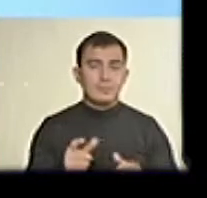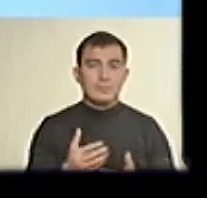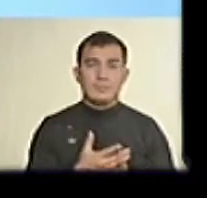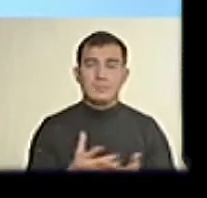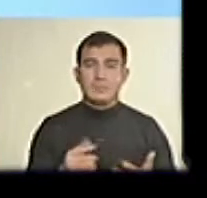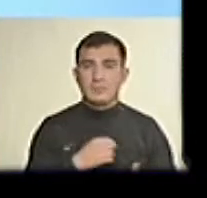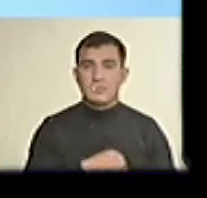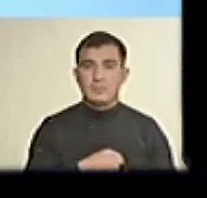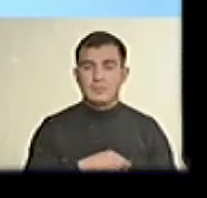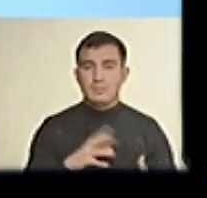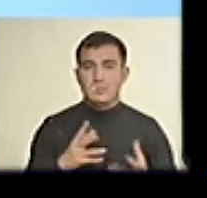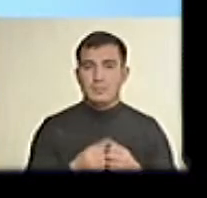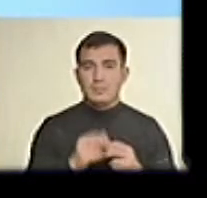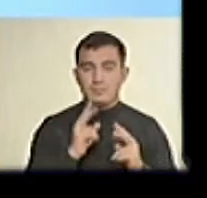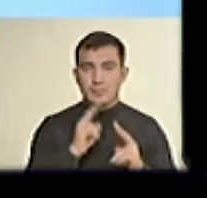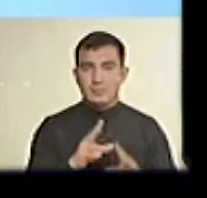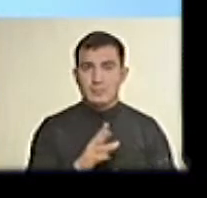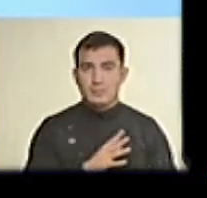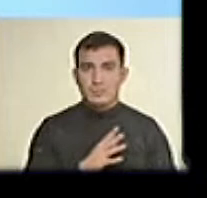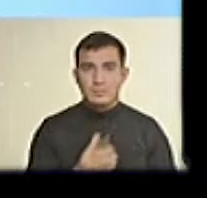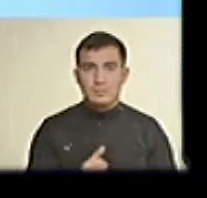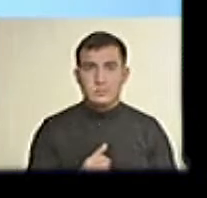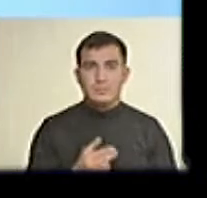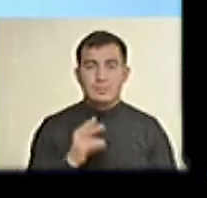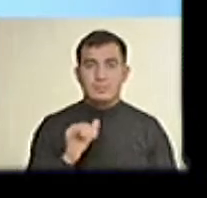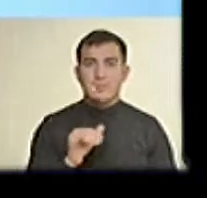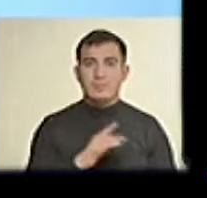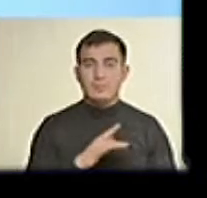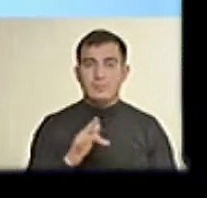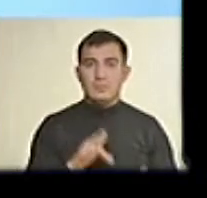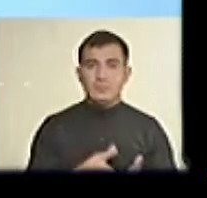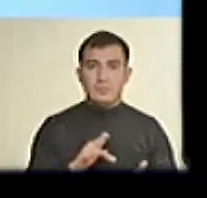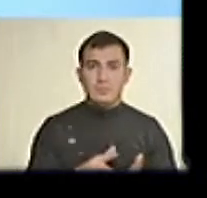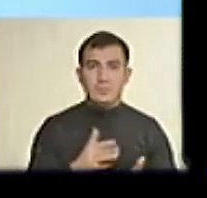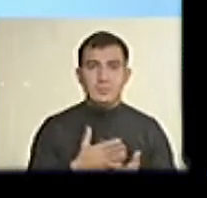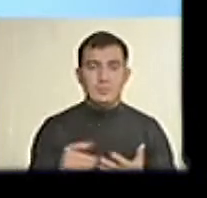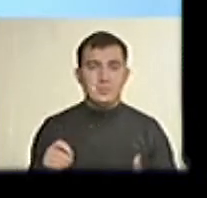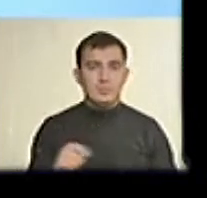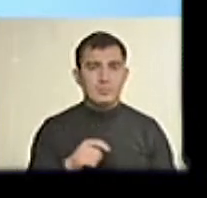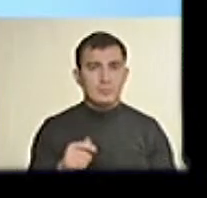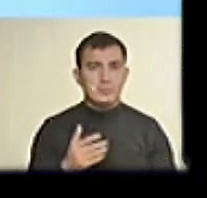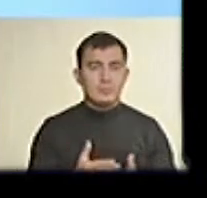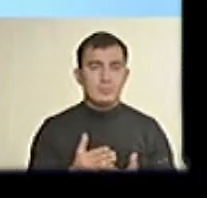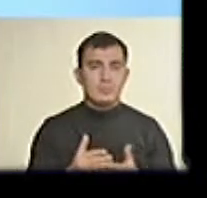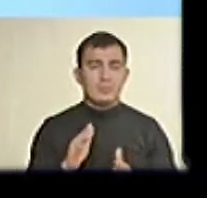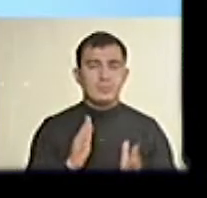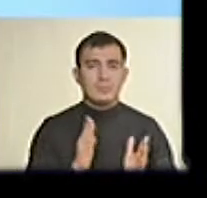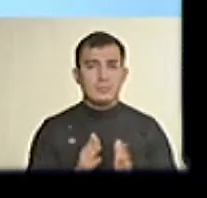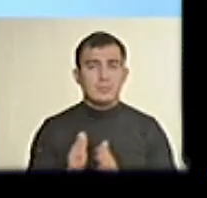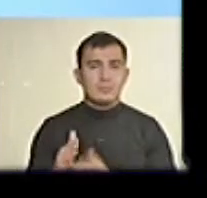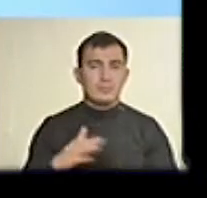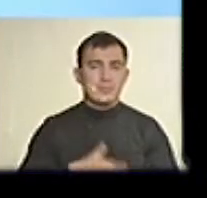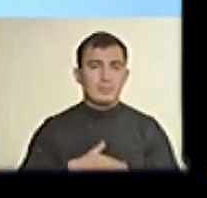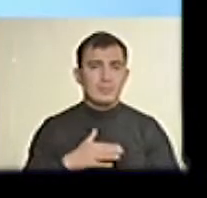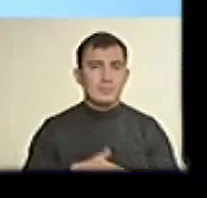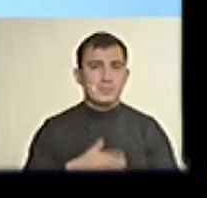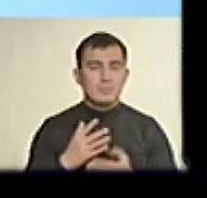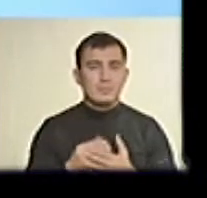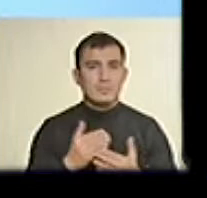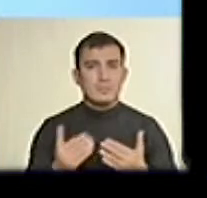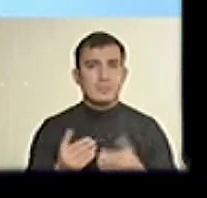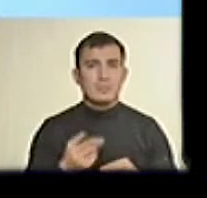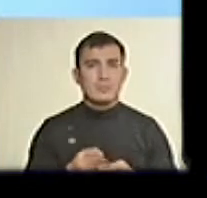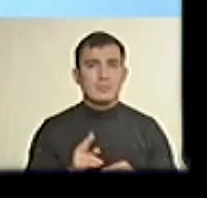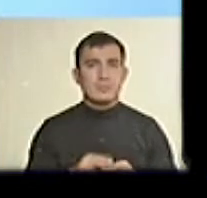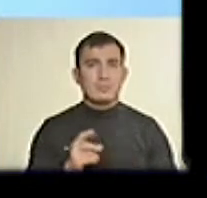qiyofasida tasvirlangan. Ularni o'sha o'rtasidagi murosasiz kurashlar, axloqiy qarashlar bo'yicha o'sha Husn ul